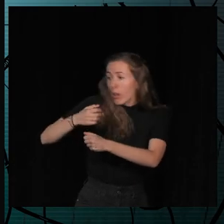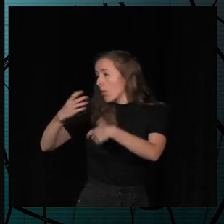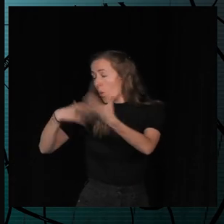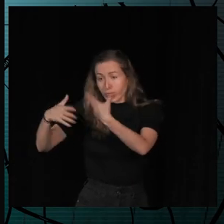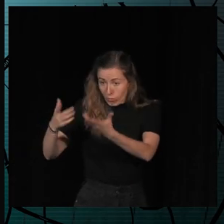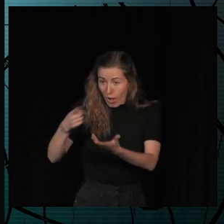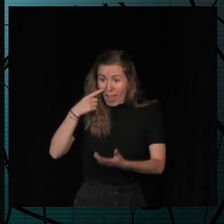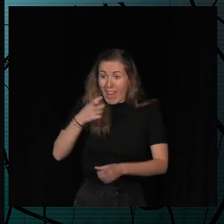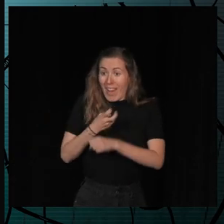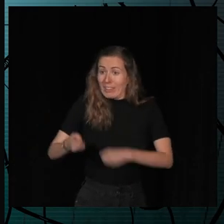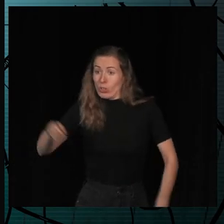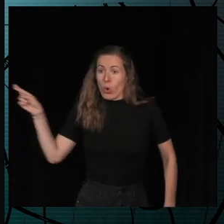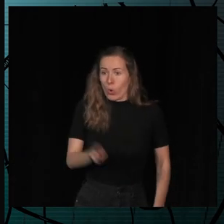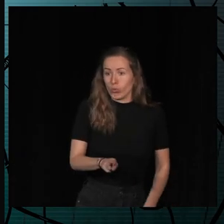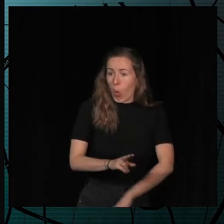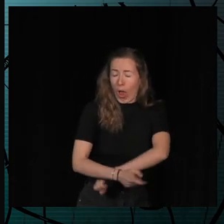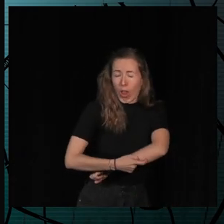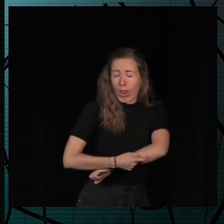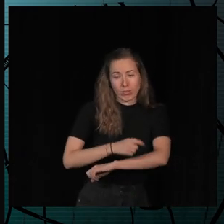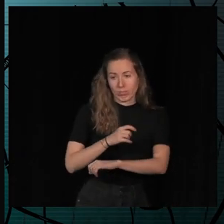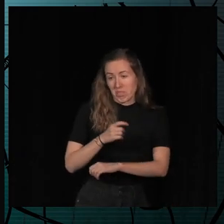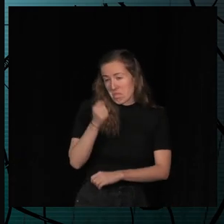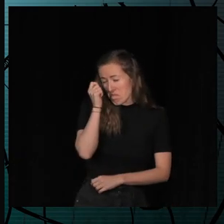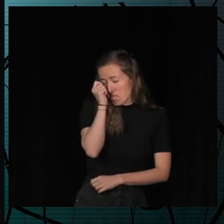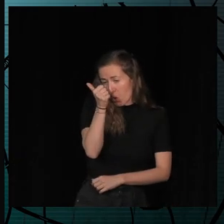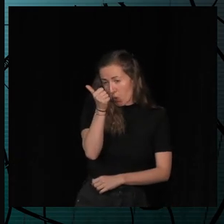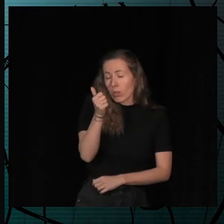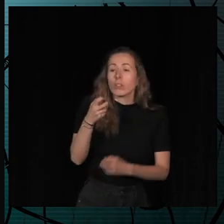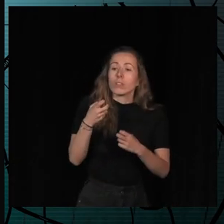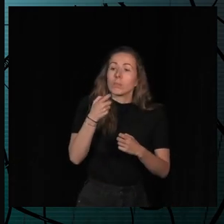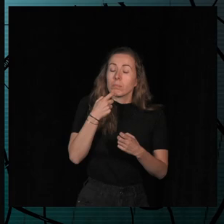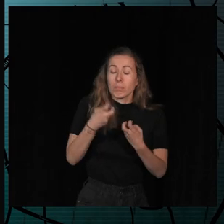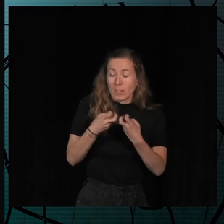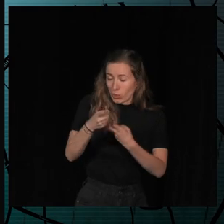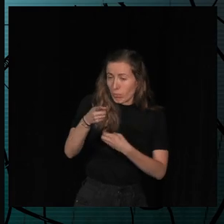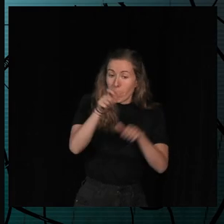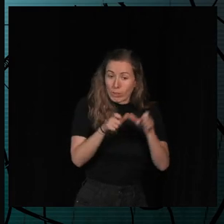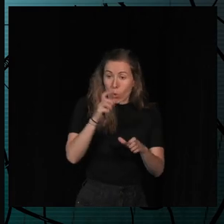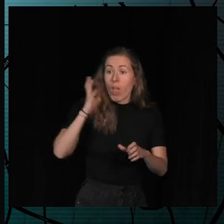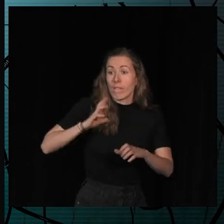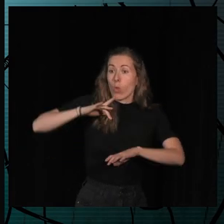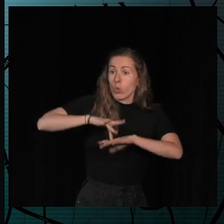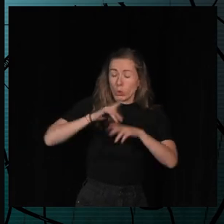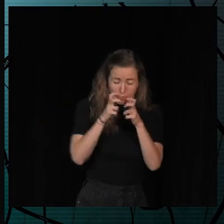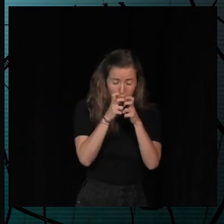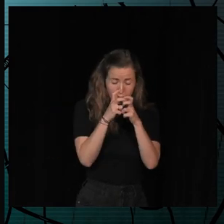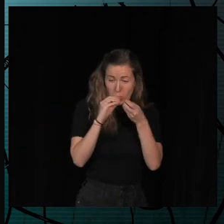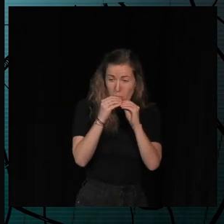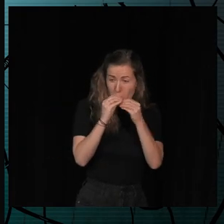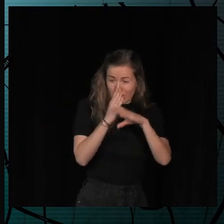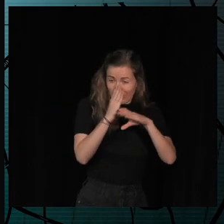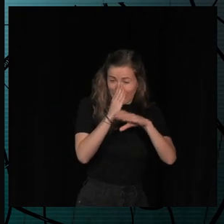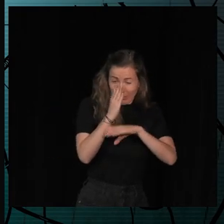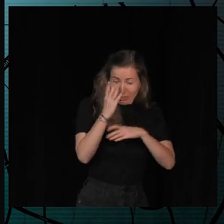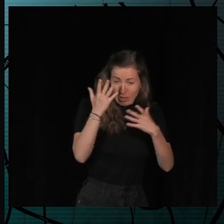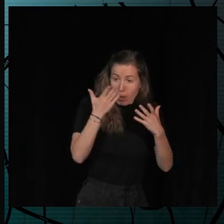pas de risque de rechute c'est-à-dire que les joueurs qui ont été excessifs voir problématies quand ils vont mieux